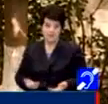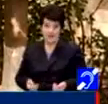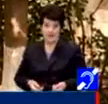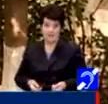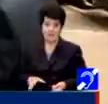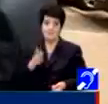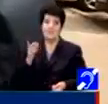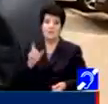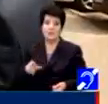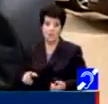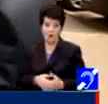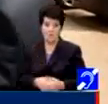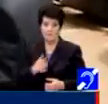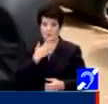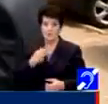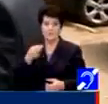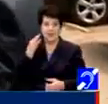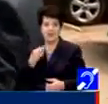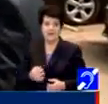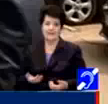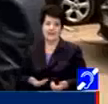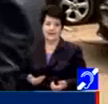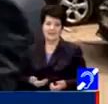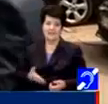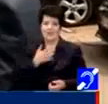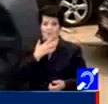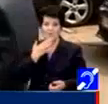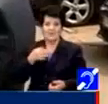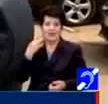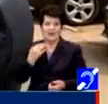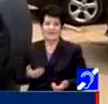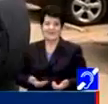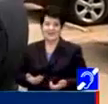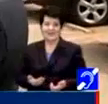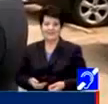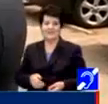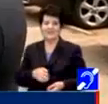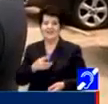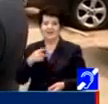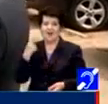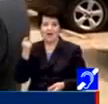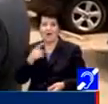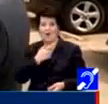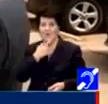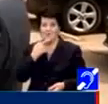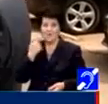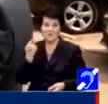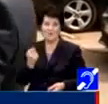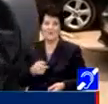cum e să fii om. Mulți ani trăiască, mulți ani trăiască,